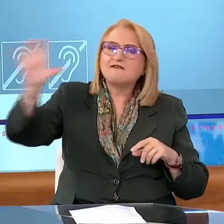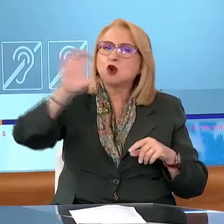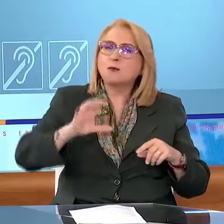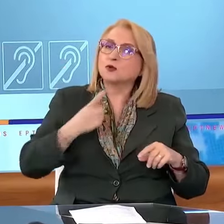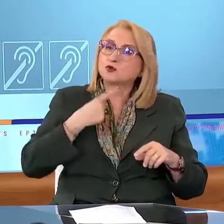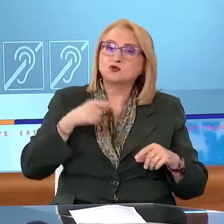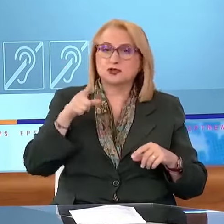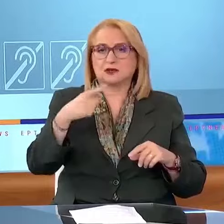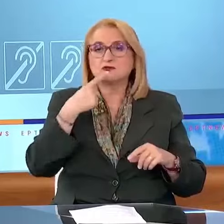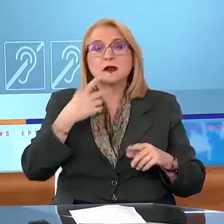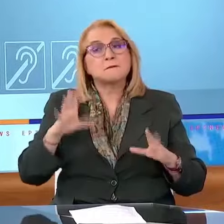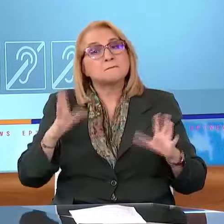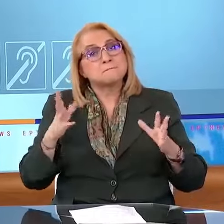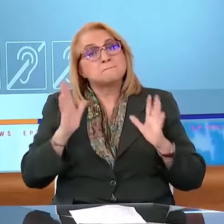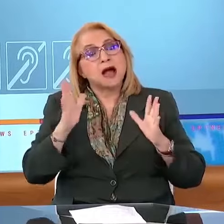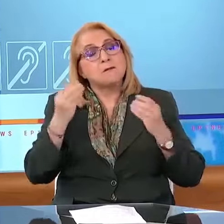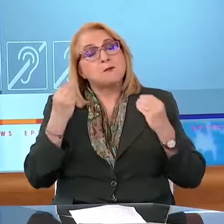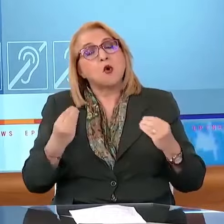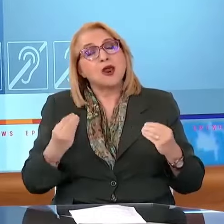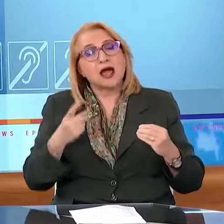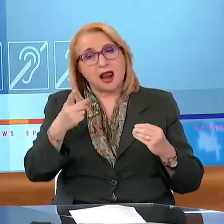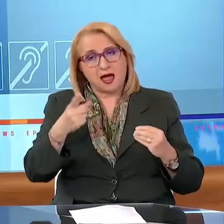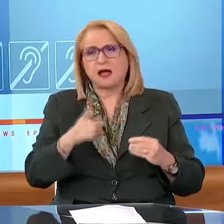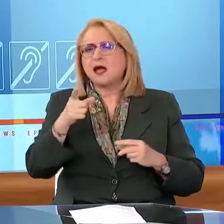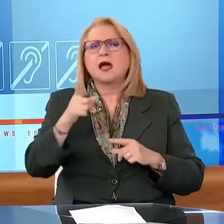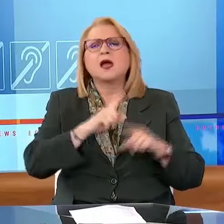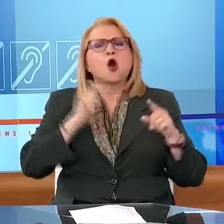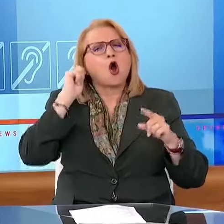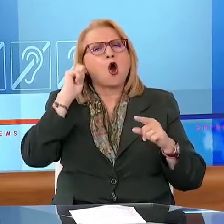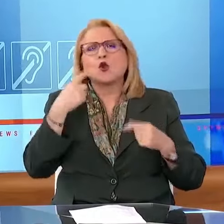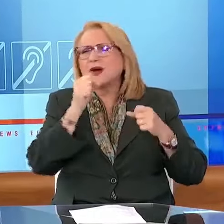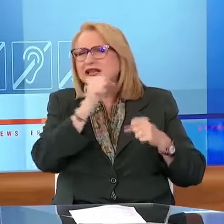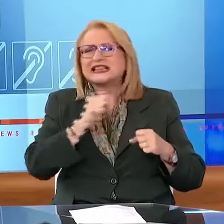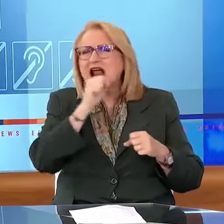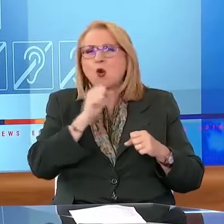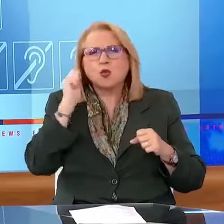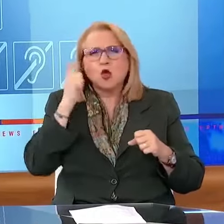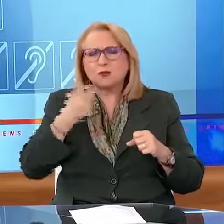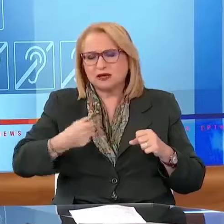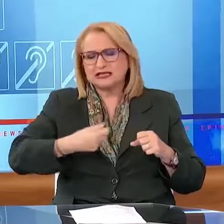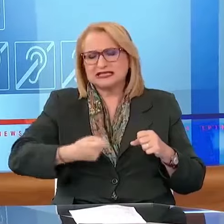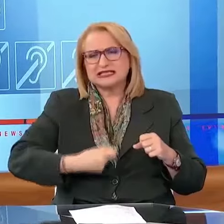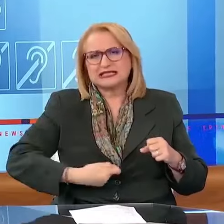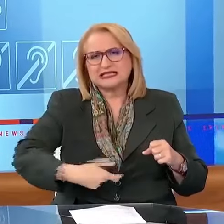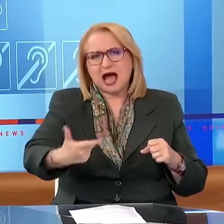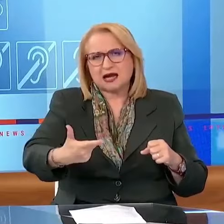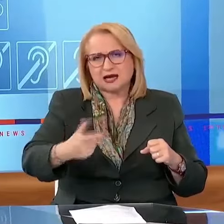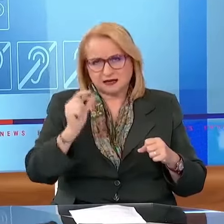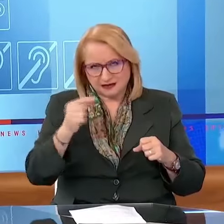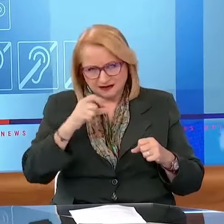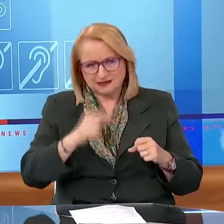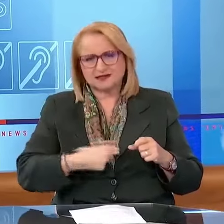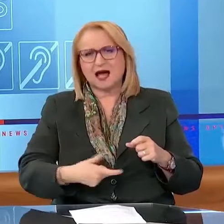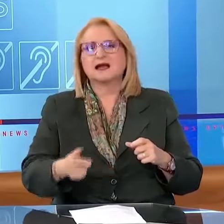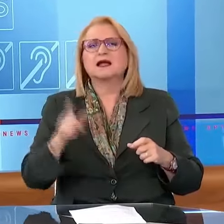Οι αριθμοί είναι πολύ ενθαρρυντικοί για το ζάρι που πρωταγωνιστεί στις ψηφιακές και streaming πλατφόρμες, ξεπερνώντας τα 9 εκατομμύρια